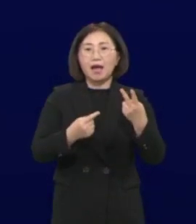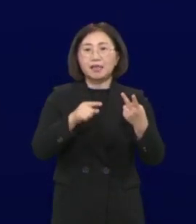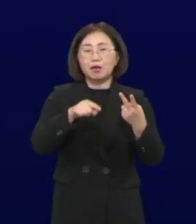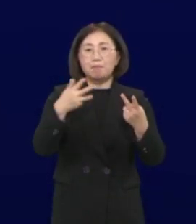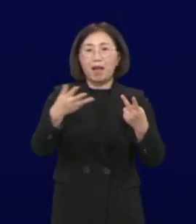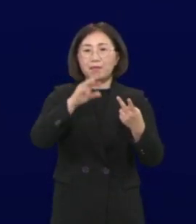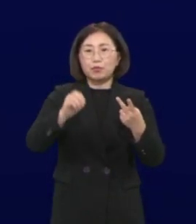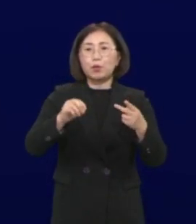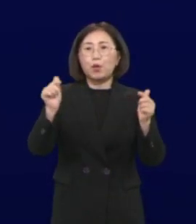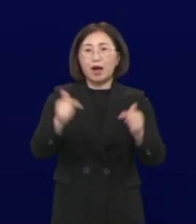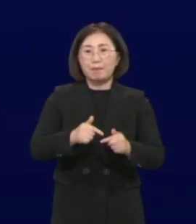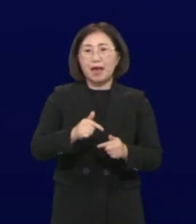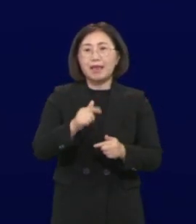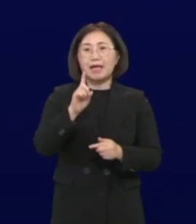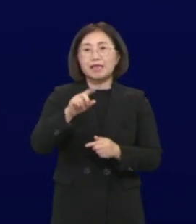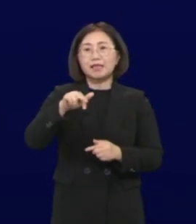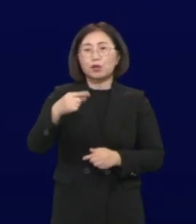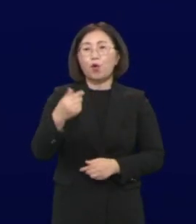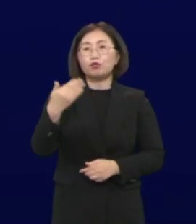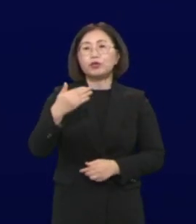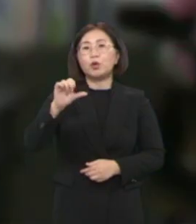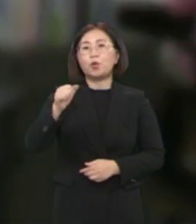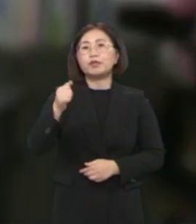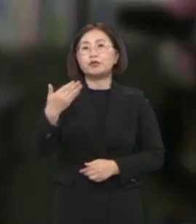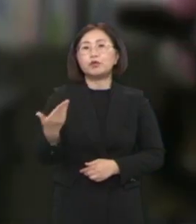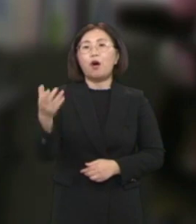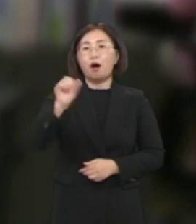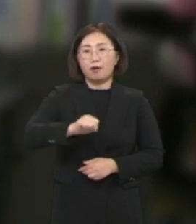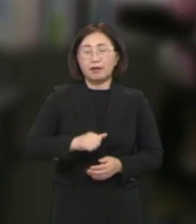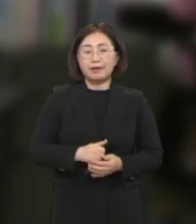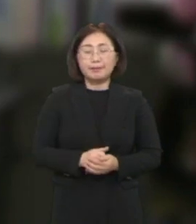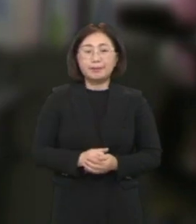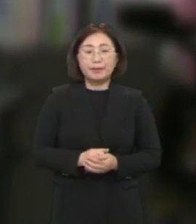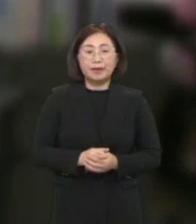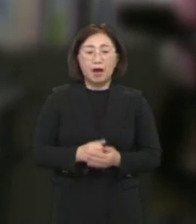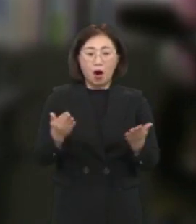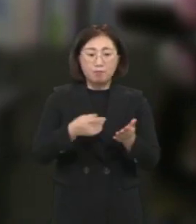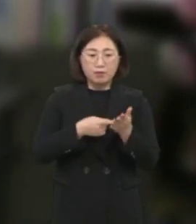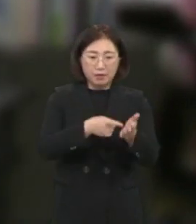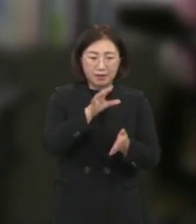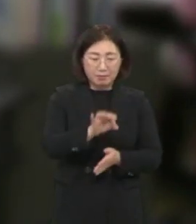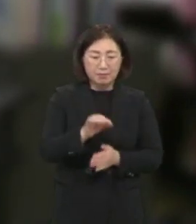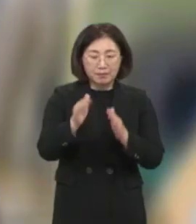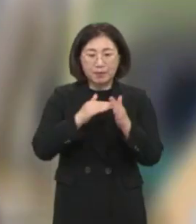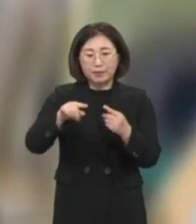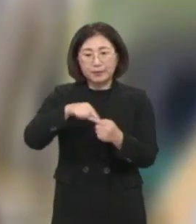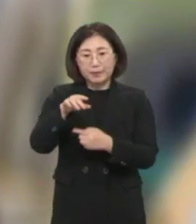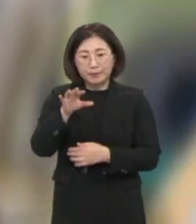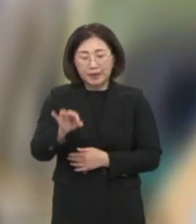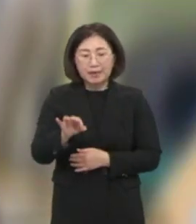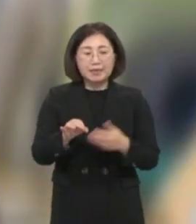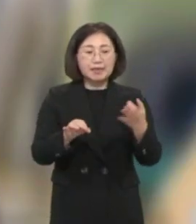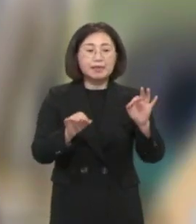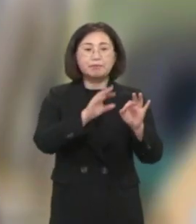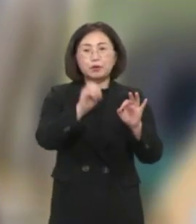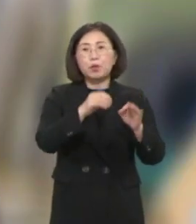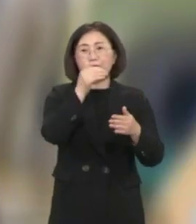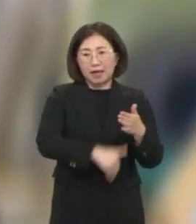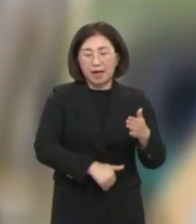1조 9,059억 원으로 편성한 겁니다. 가장 먼저 업무 추진비와 공공운영비 등은 10%